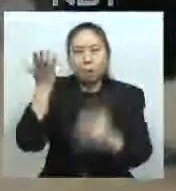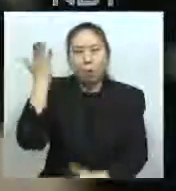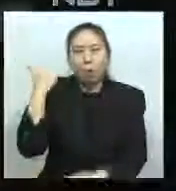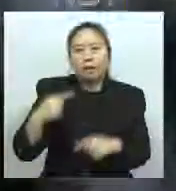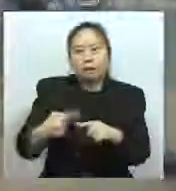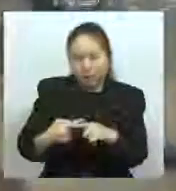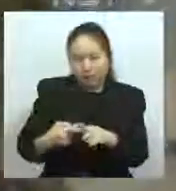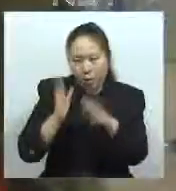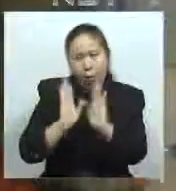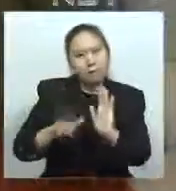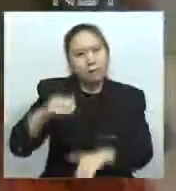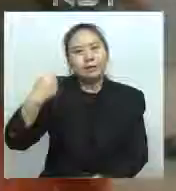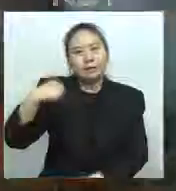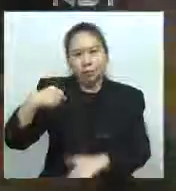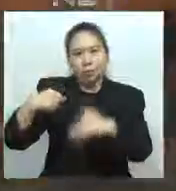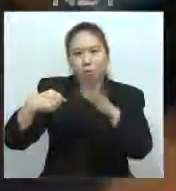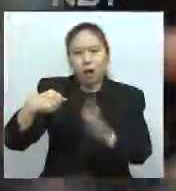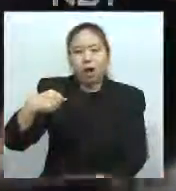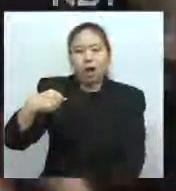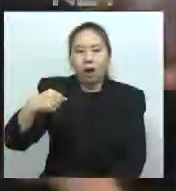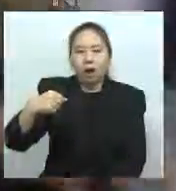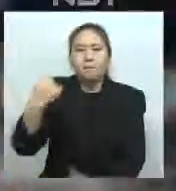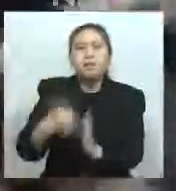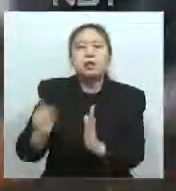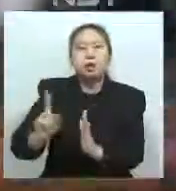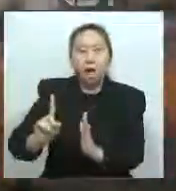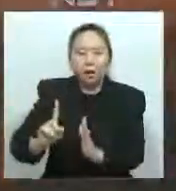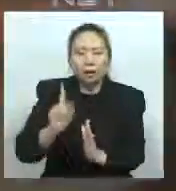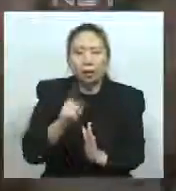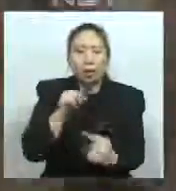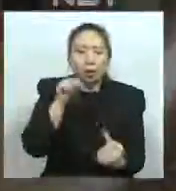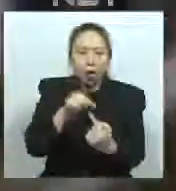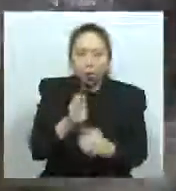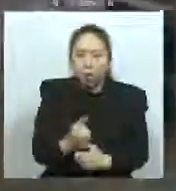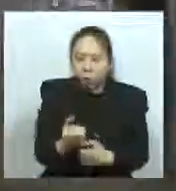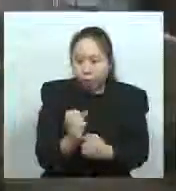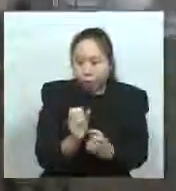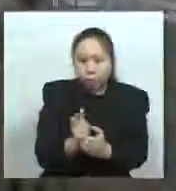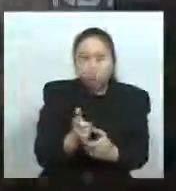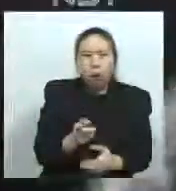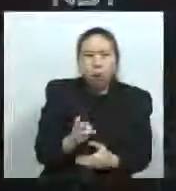านนี้อย่างน้อย10คนส่วนใหญ่เกิดจากการสูดดมแก๊สน้ำตาค่ะ